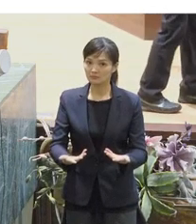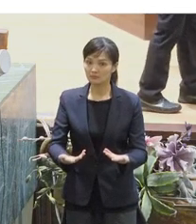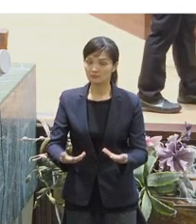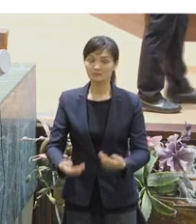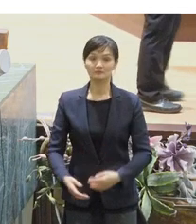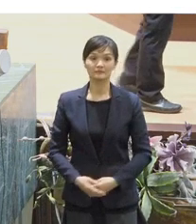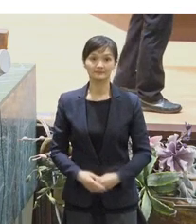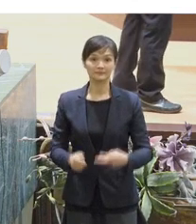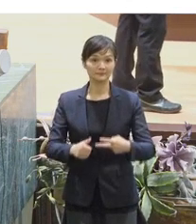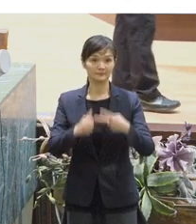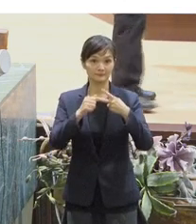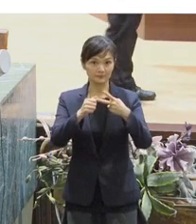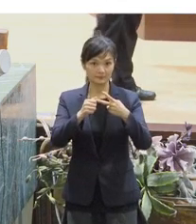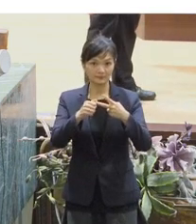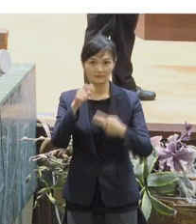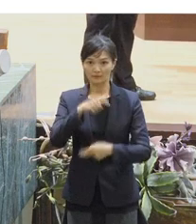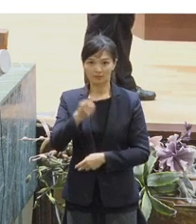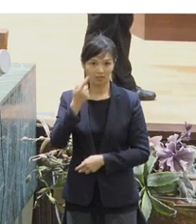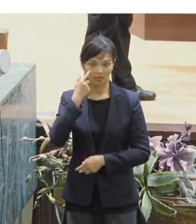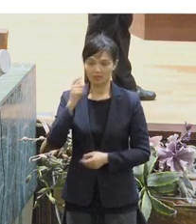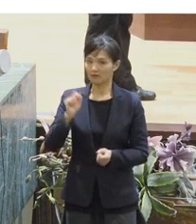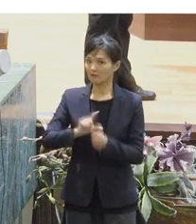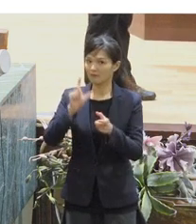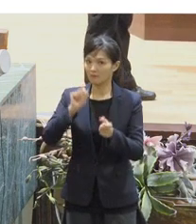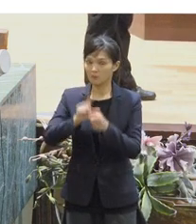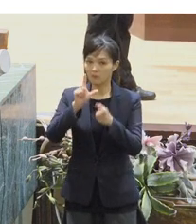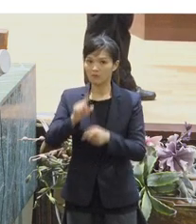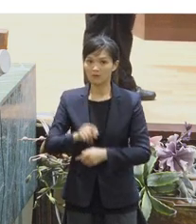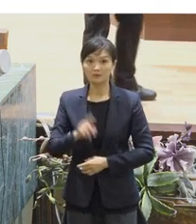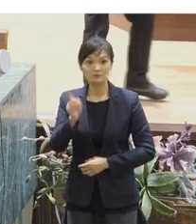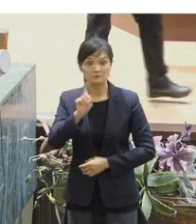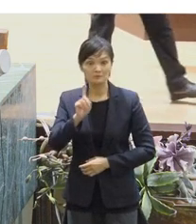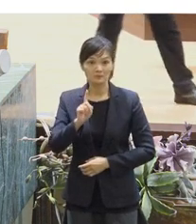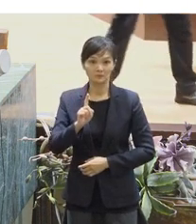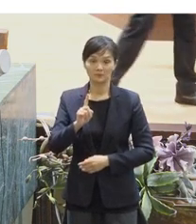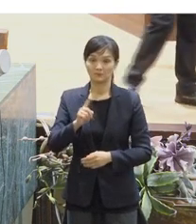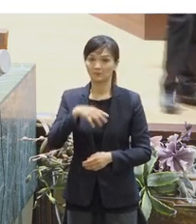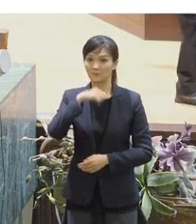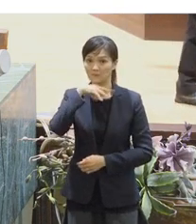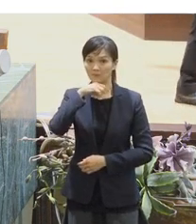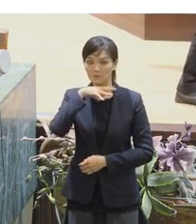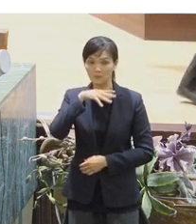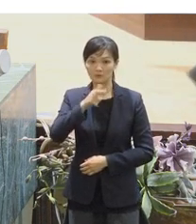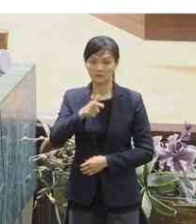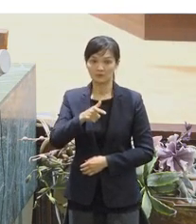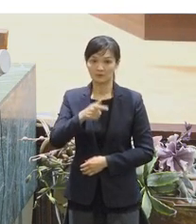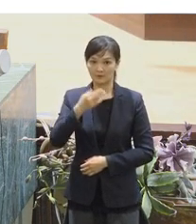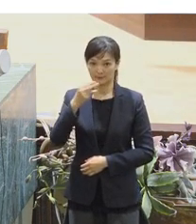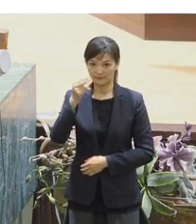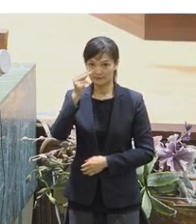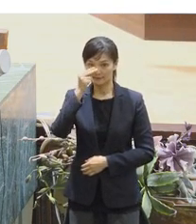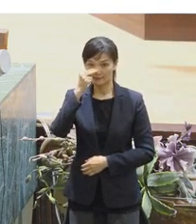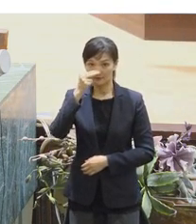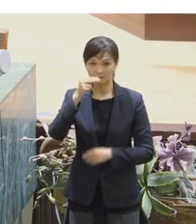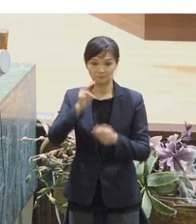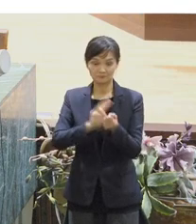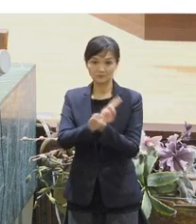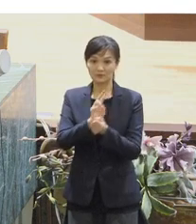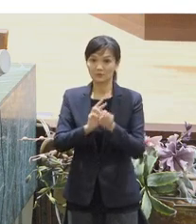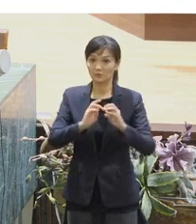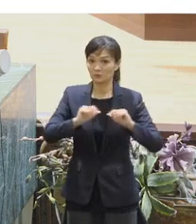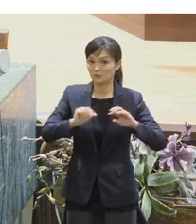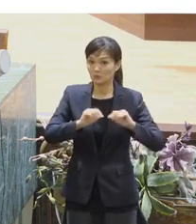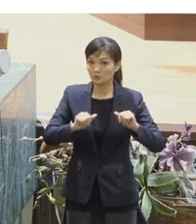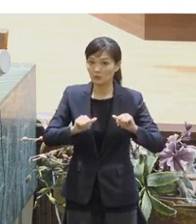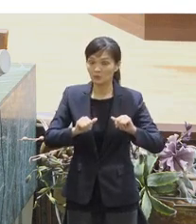第二场，这个更离谱，这是屏东凯林的土质场。各位，我们的土质场跟